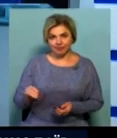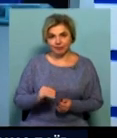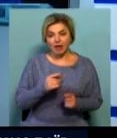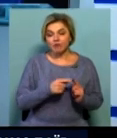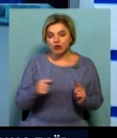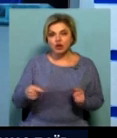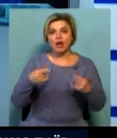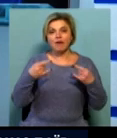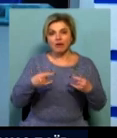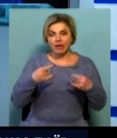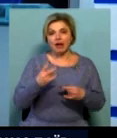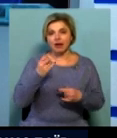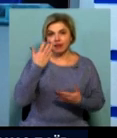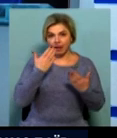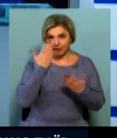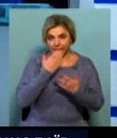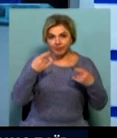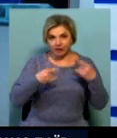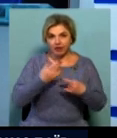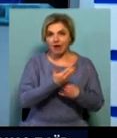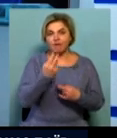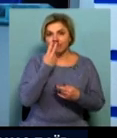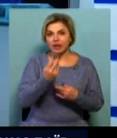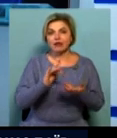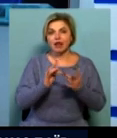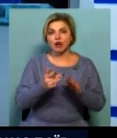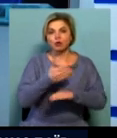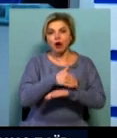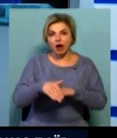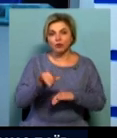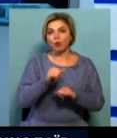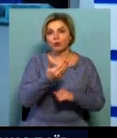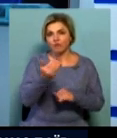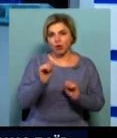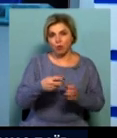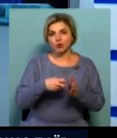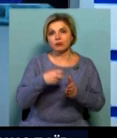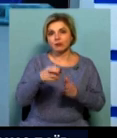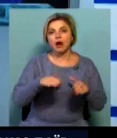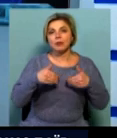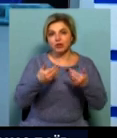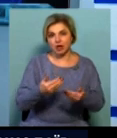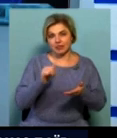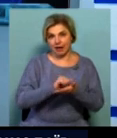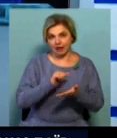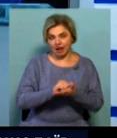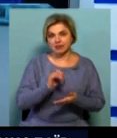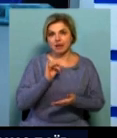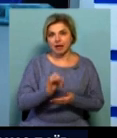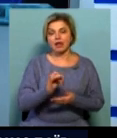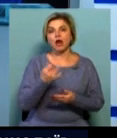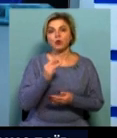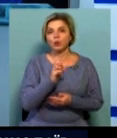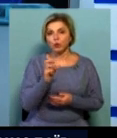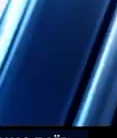Протягом прямого ефіру на екранах ви бачитимете нашу електронну адресу, за якою зможете звертатись до редакції, а також посилання на наш YouTube-канал та сторінку в